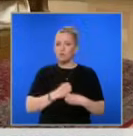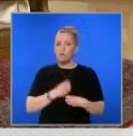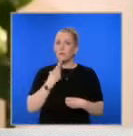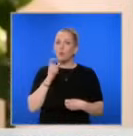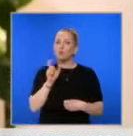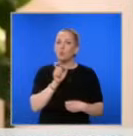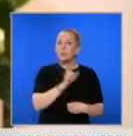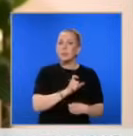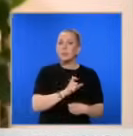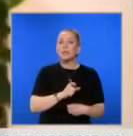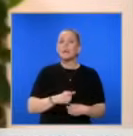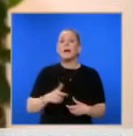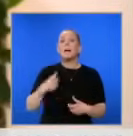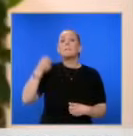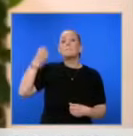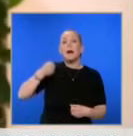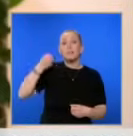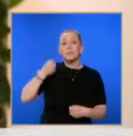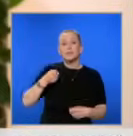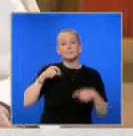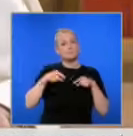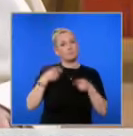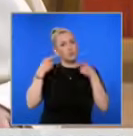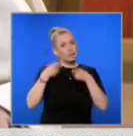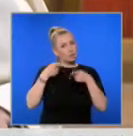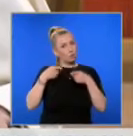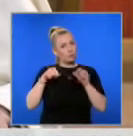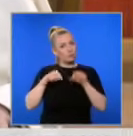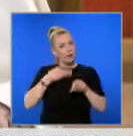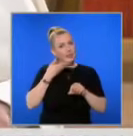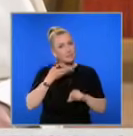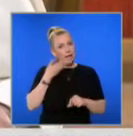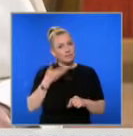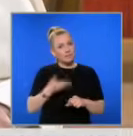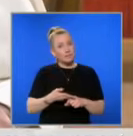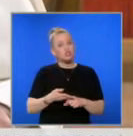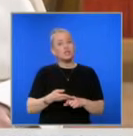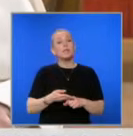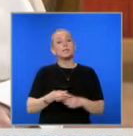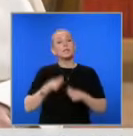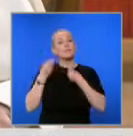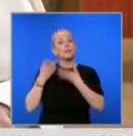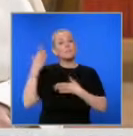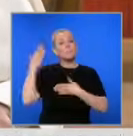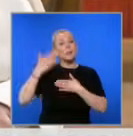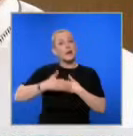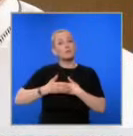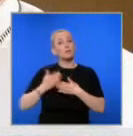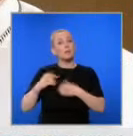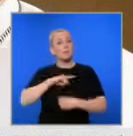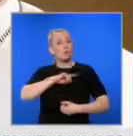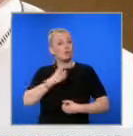Франциск. Украинската дипломация критикува главата на Римокатолическата църква, че легитимира правото на по-силния и